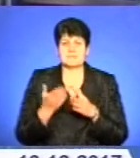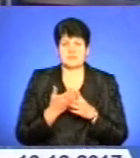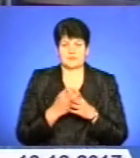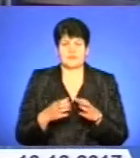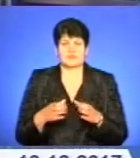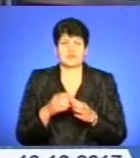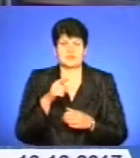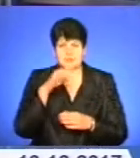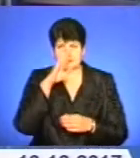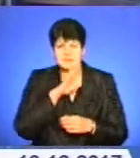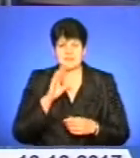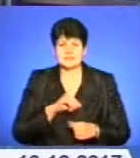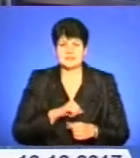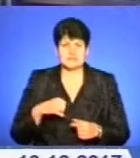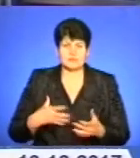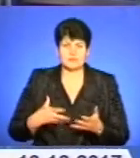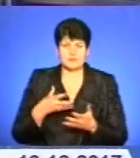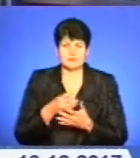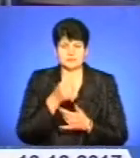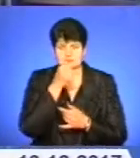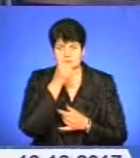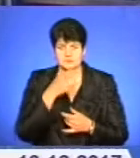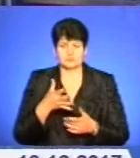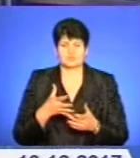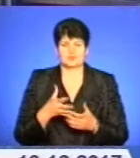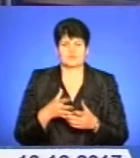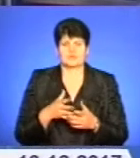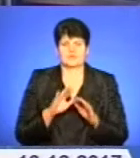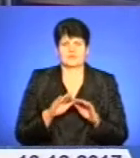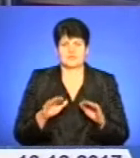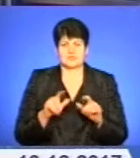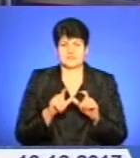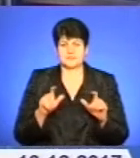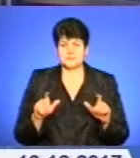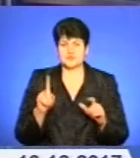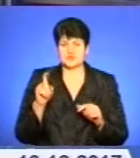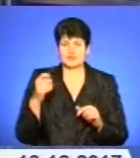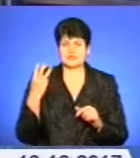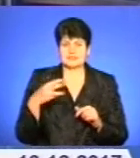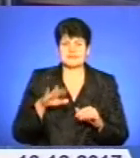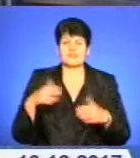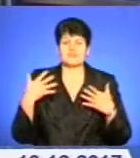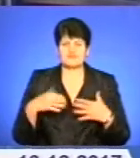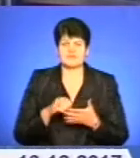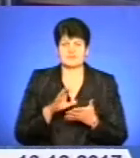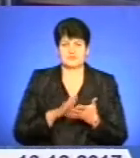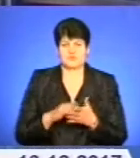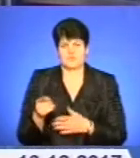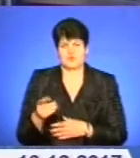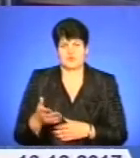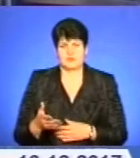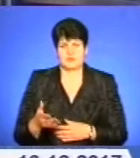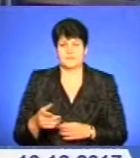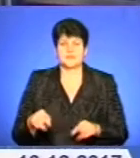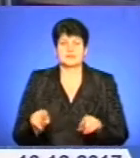їх батьки теж самотужки не оплачуватимуть навчання у міських дитсадках. 130 дітей уже зареєстрували у Тернополі.